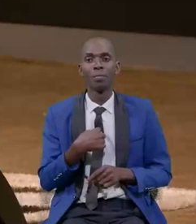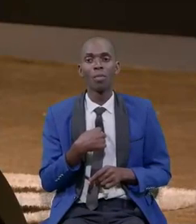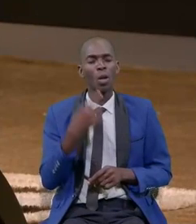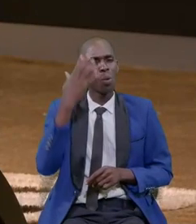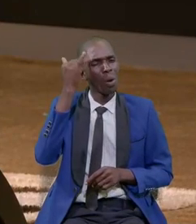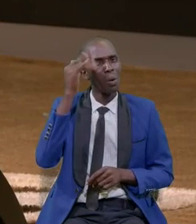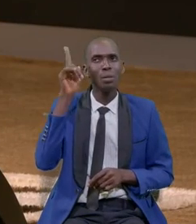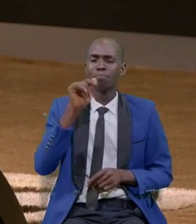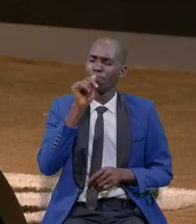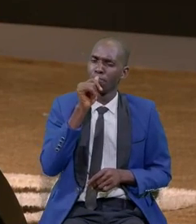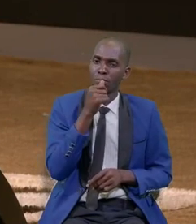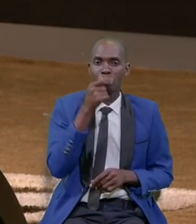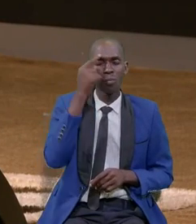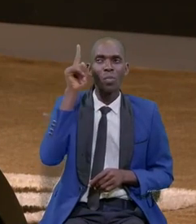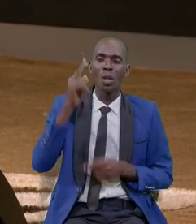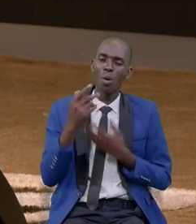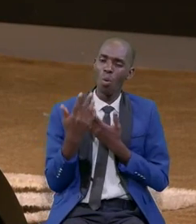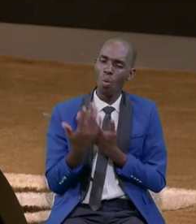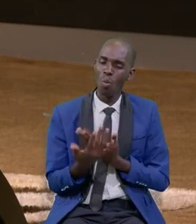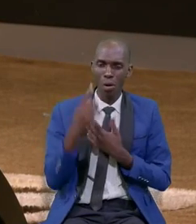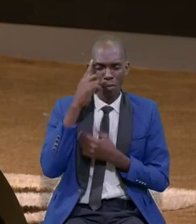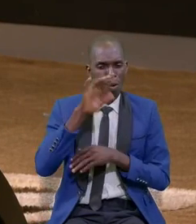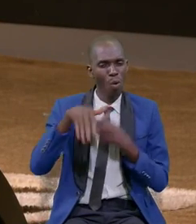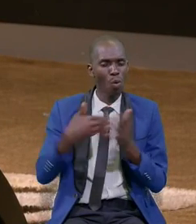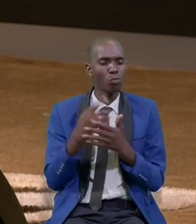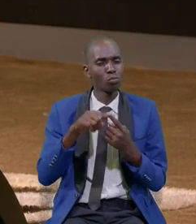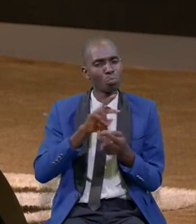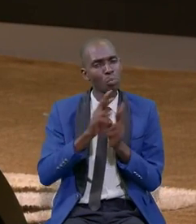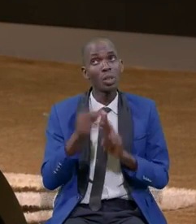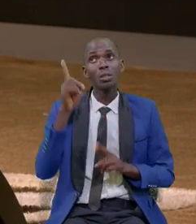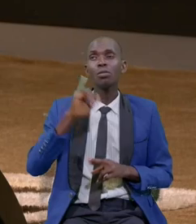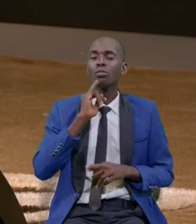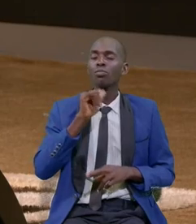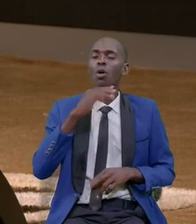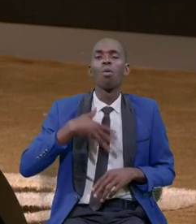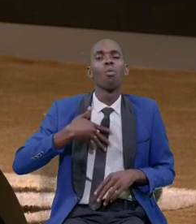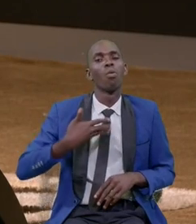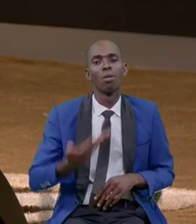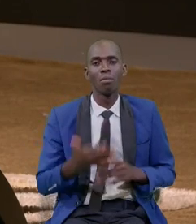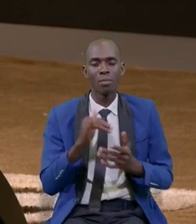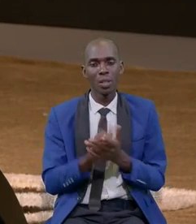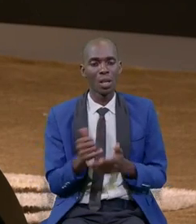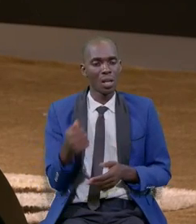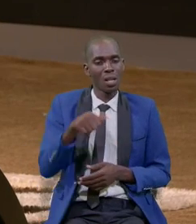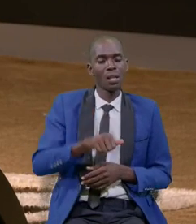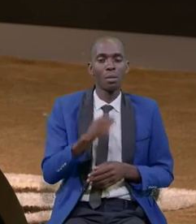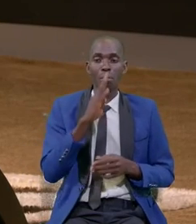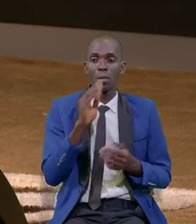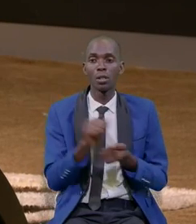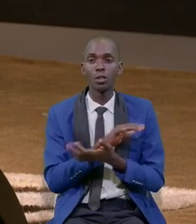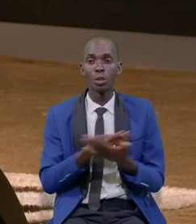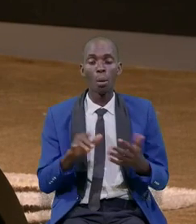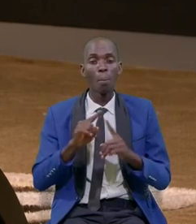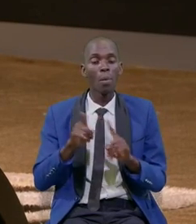Pourquoi? Parce qu'il attend que tous se repentent, ne voulant pas qu'aucun périsse, mais